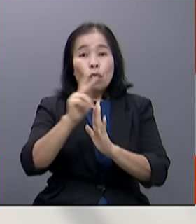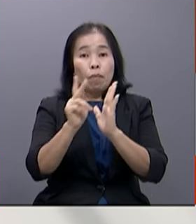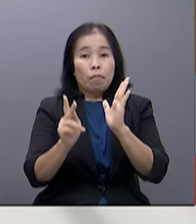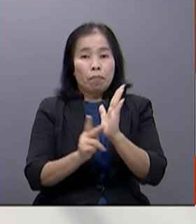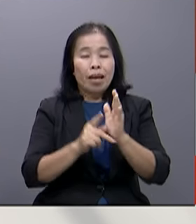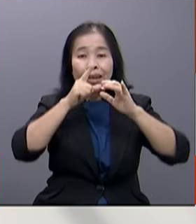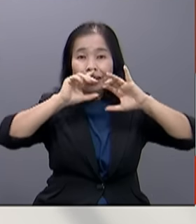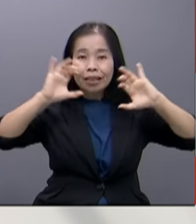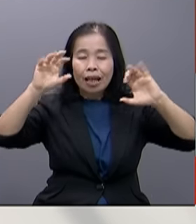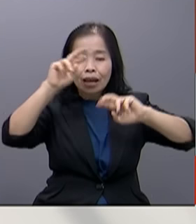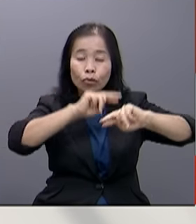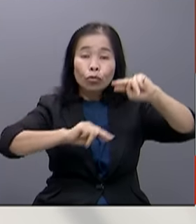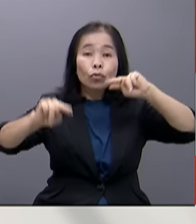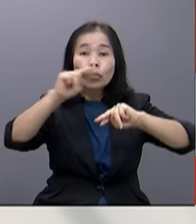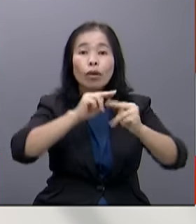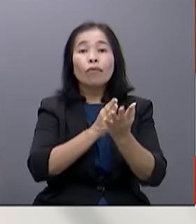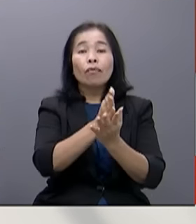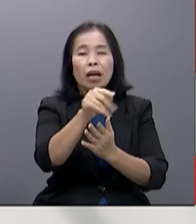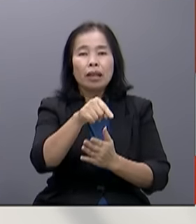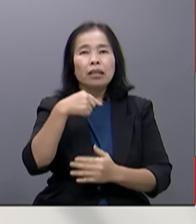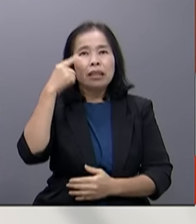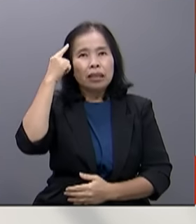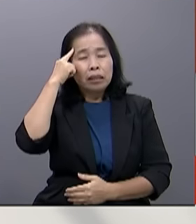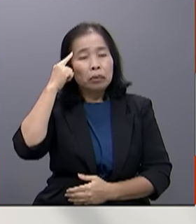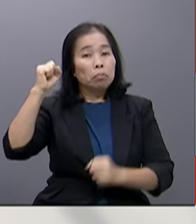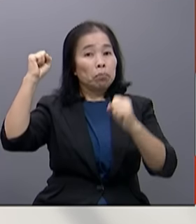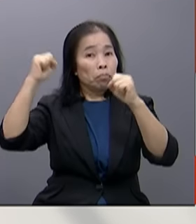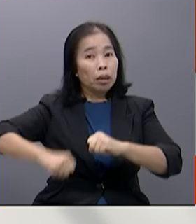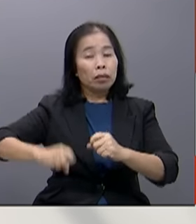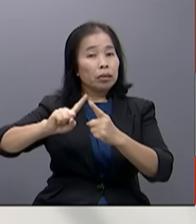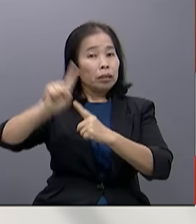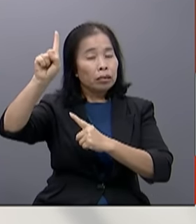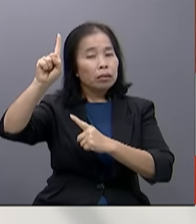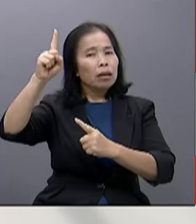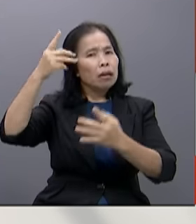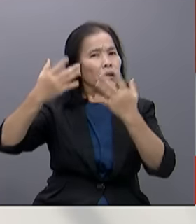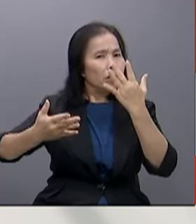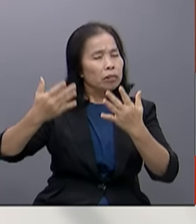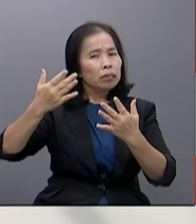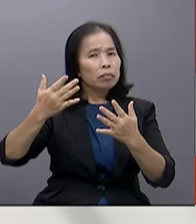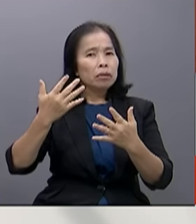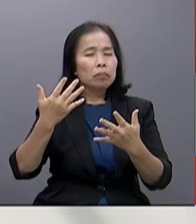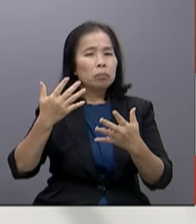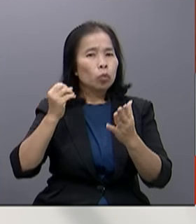เป็นความเห็นแบบใหญ่ที่สุดหรือว่าถูกต้องที่สุดกับกรณีนี้ไหมคะ